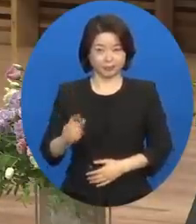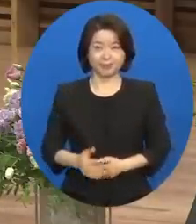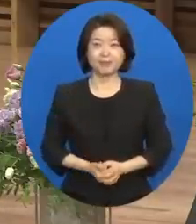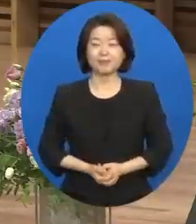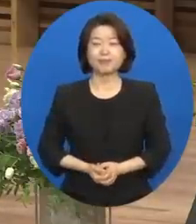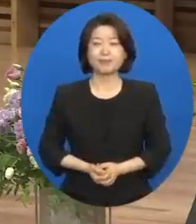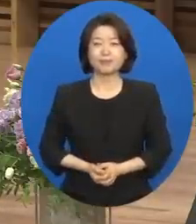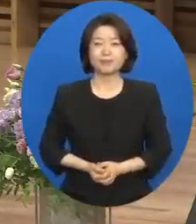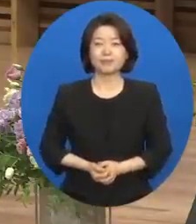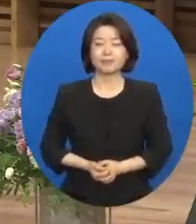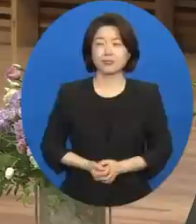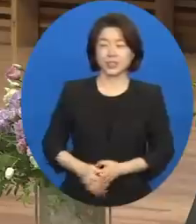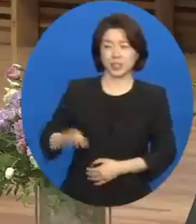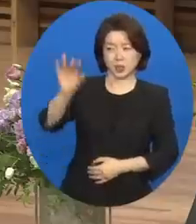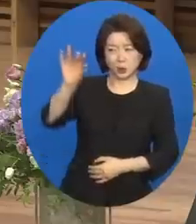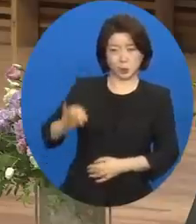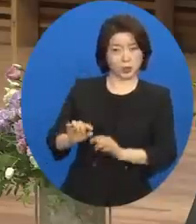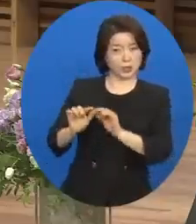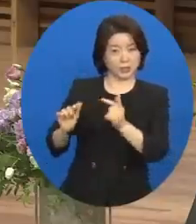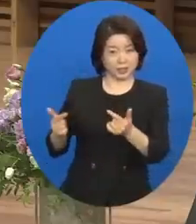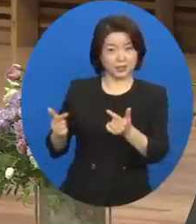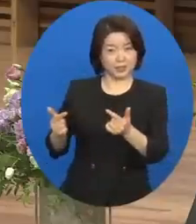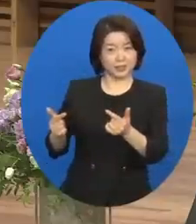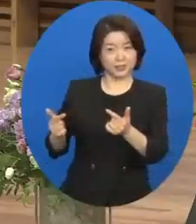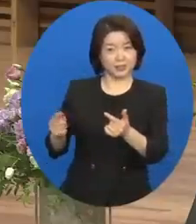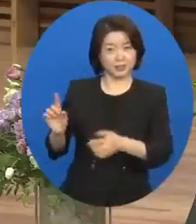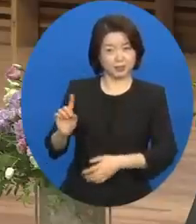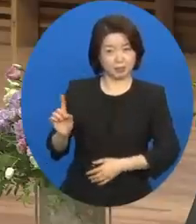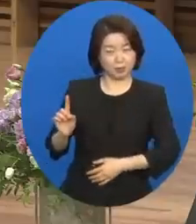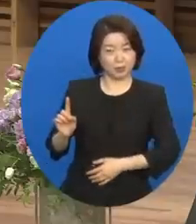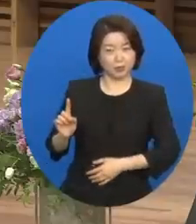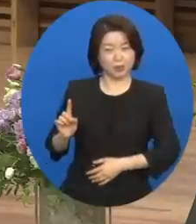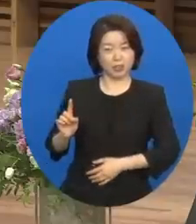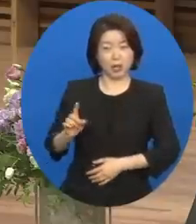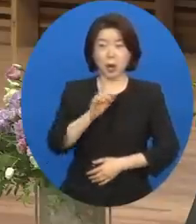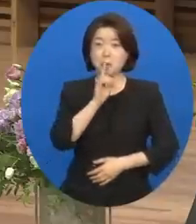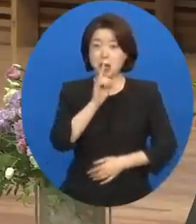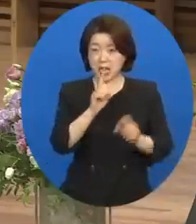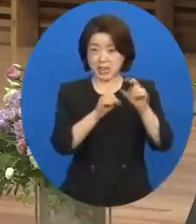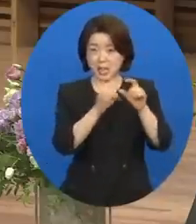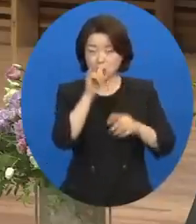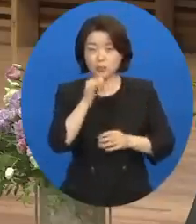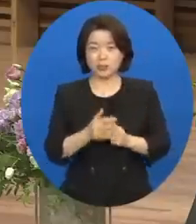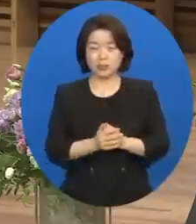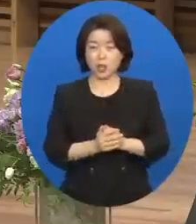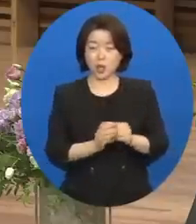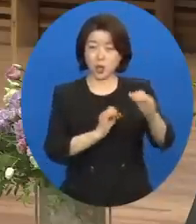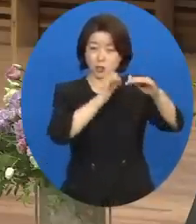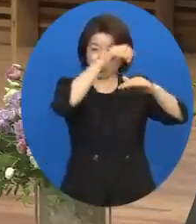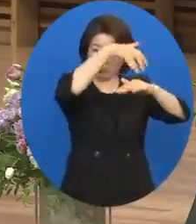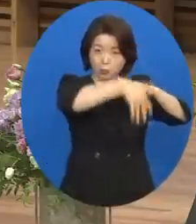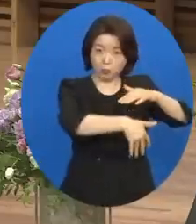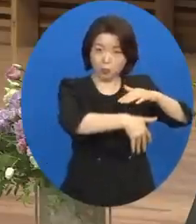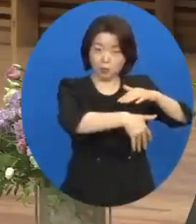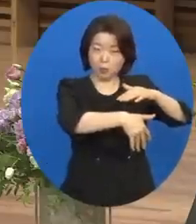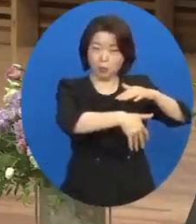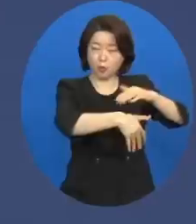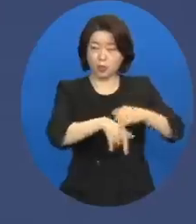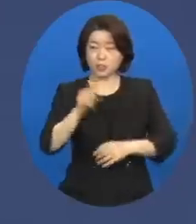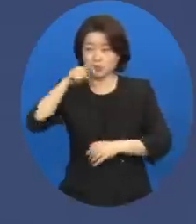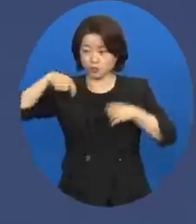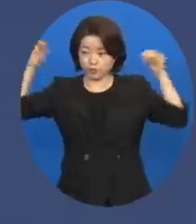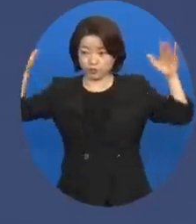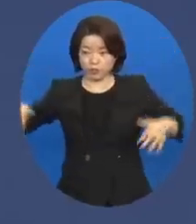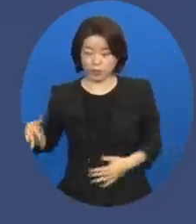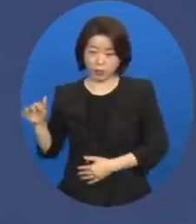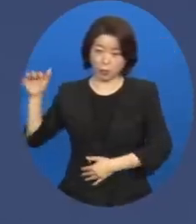이 참 어울리지 않는 그 용어인데요. 폭포와 독수리 추락사.